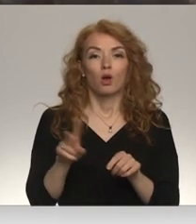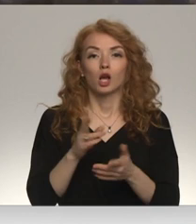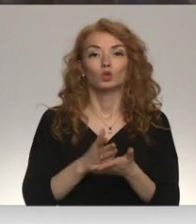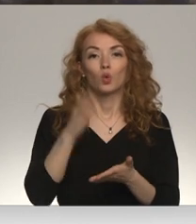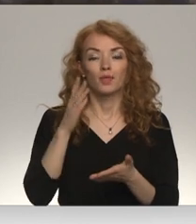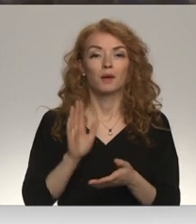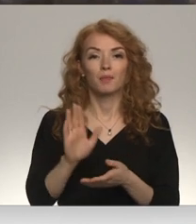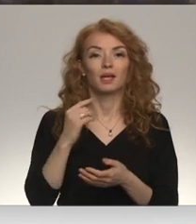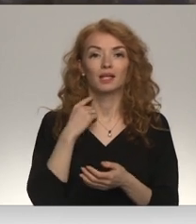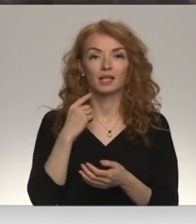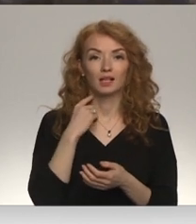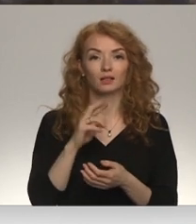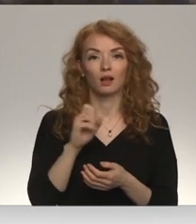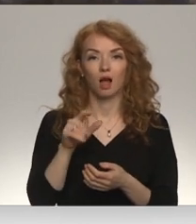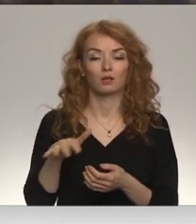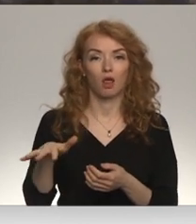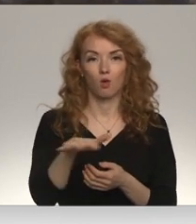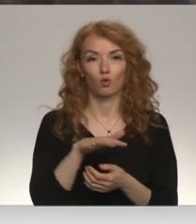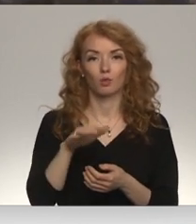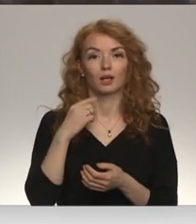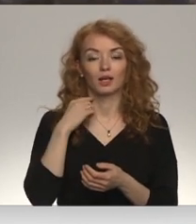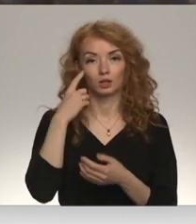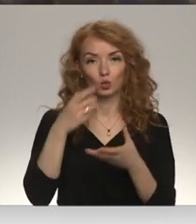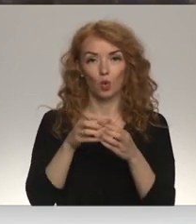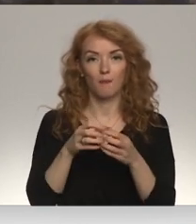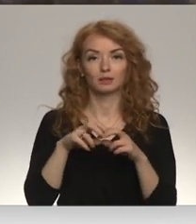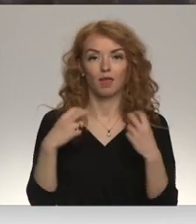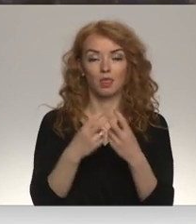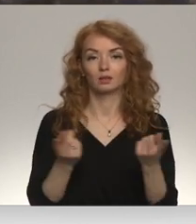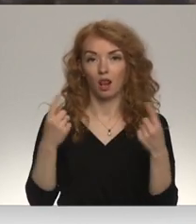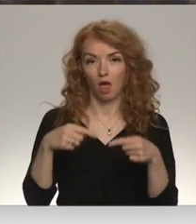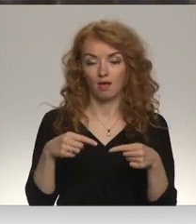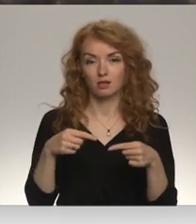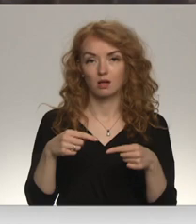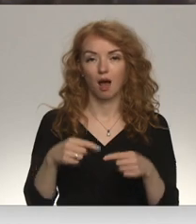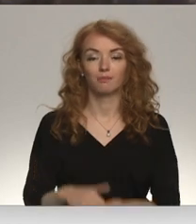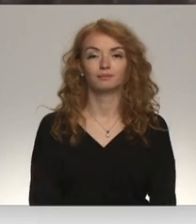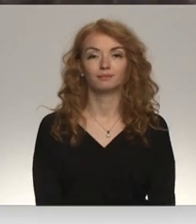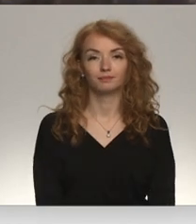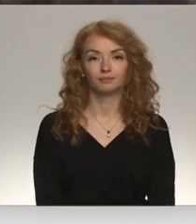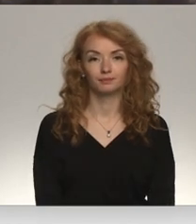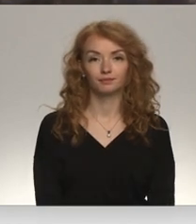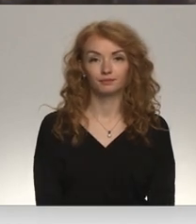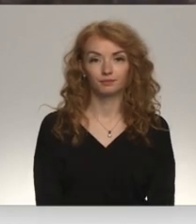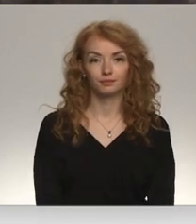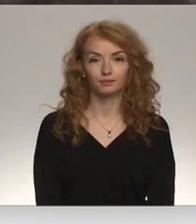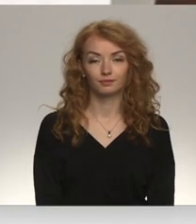pie Rīgas Rātsnama Rīgas domas sēdes laikā, kurā tika lēmts par pieminekļu uzvaras parkā demontāžu.